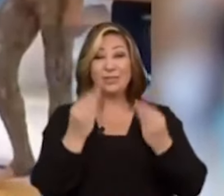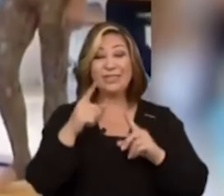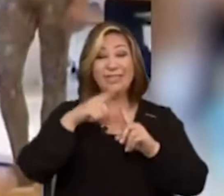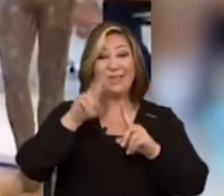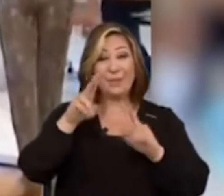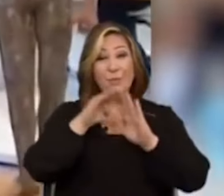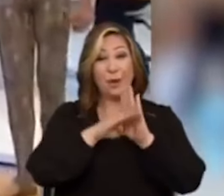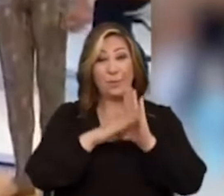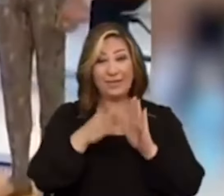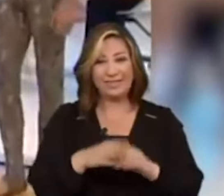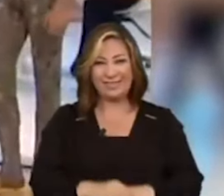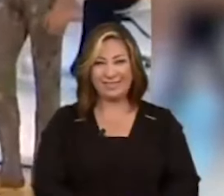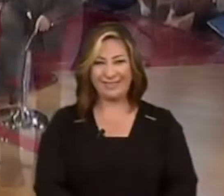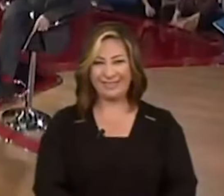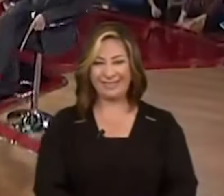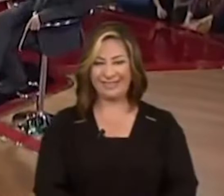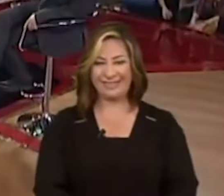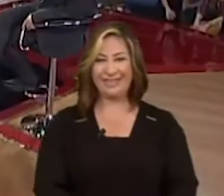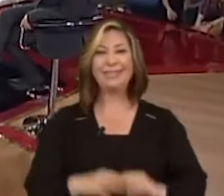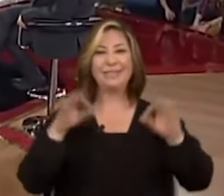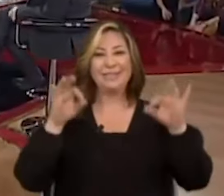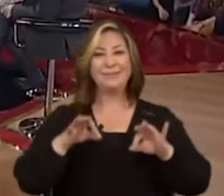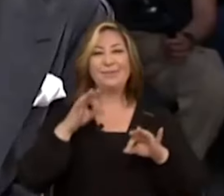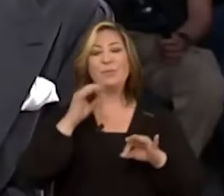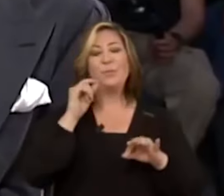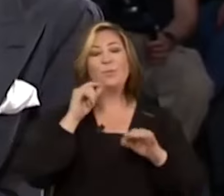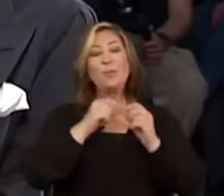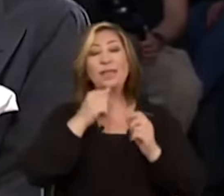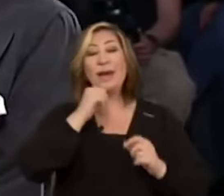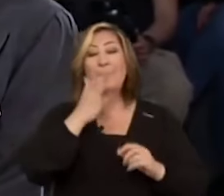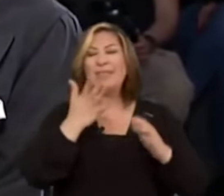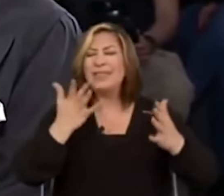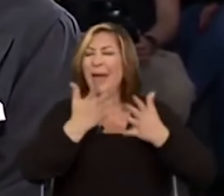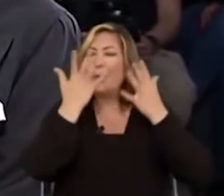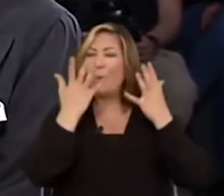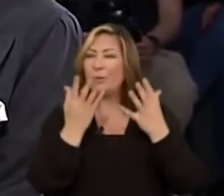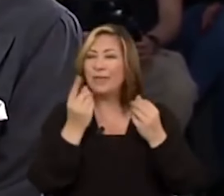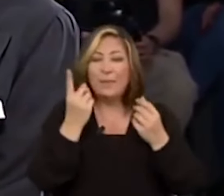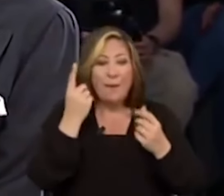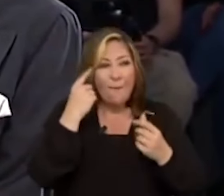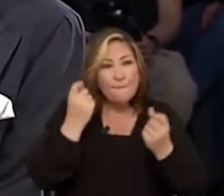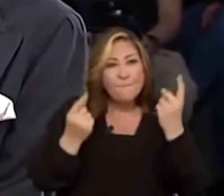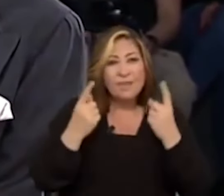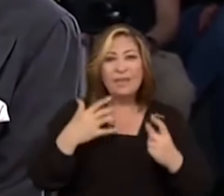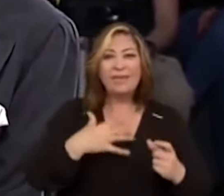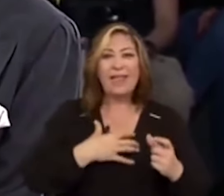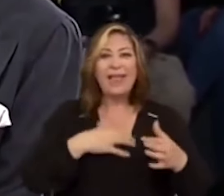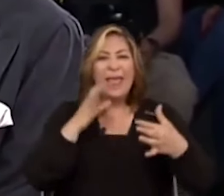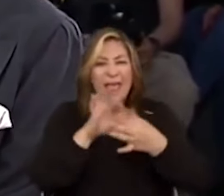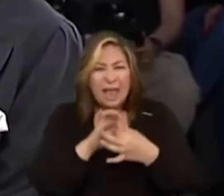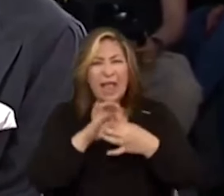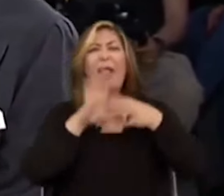televizyon programlarında kimsenin atak... Şimdi hocam. Bülent abi ne olursa, nasıl bir atraksiyon varsa kendisini